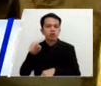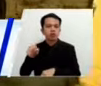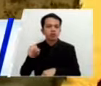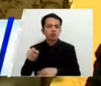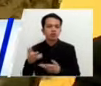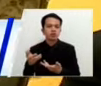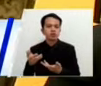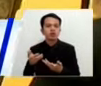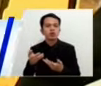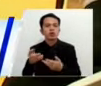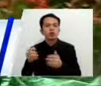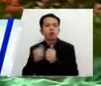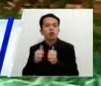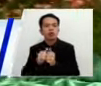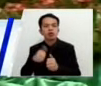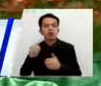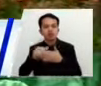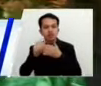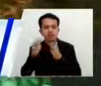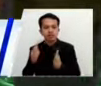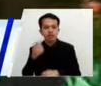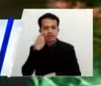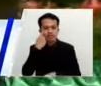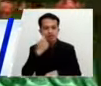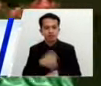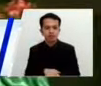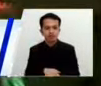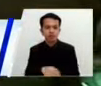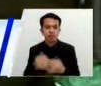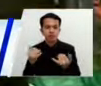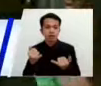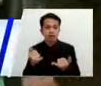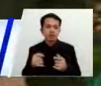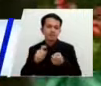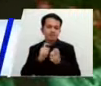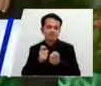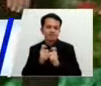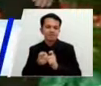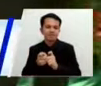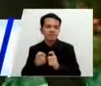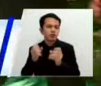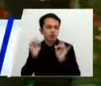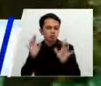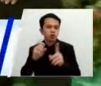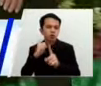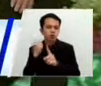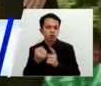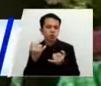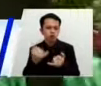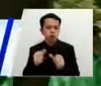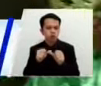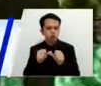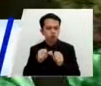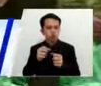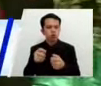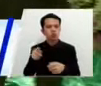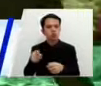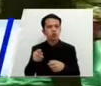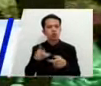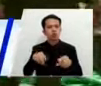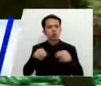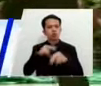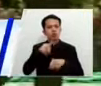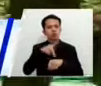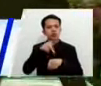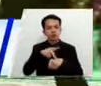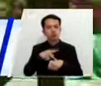mga kapwa leader kanina. Sa gitna na nagbabago't umiigting na sitwasyon, nananatili ang posisyon ng Pilipinas at patuloy na isusulong ang pagsunod